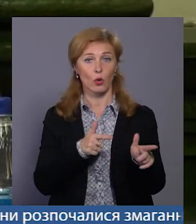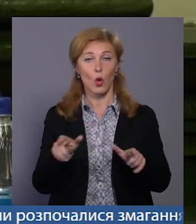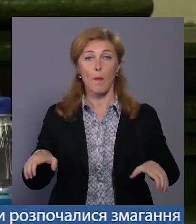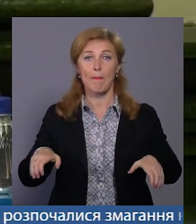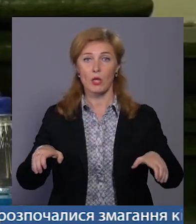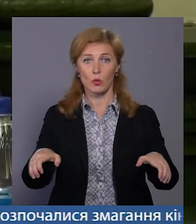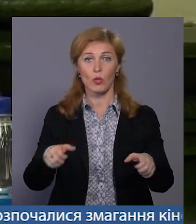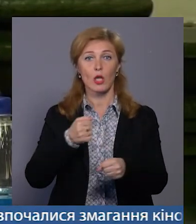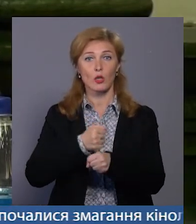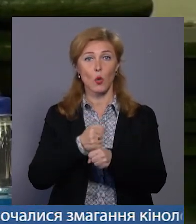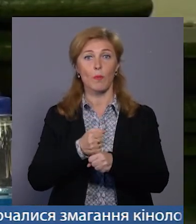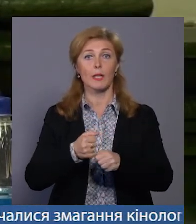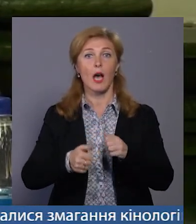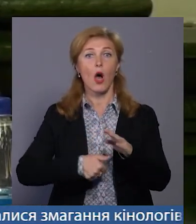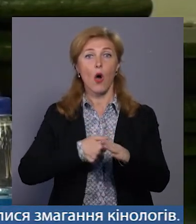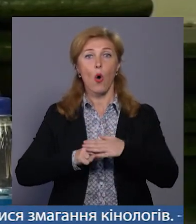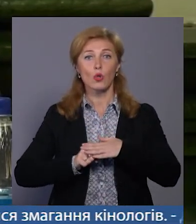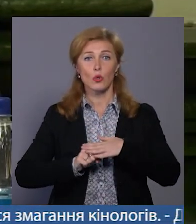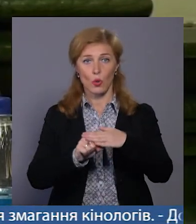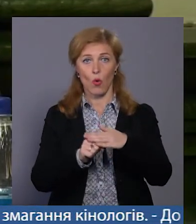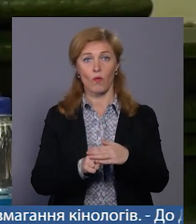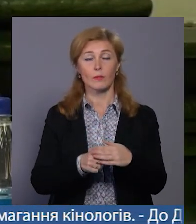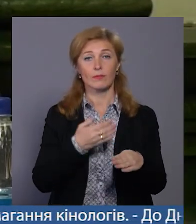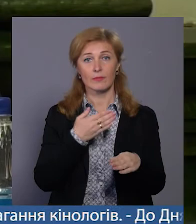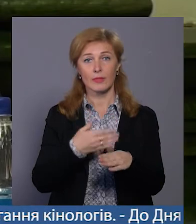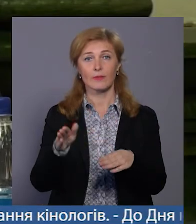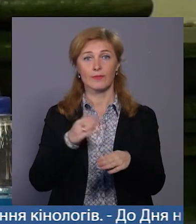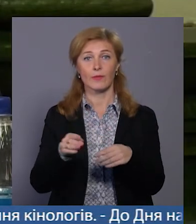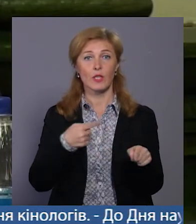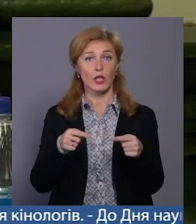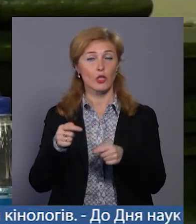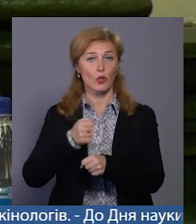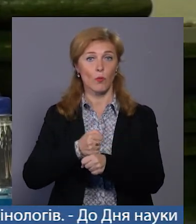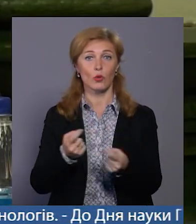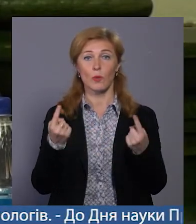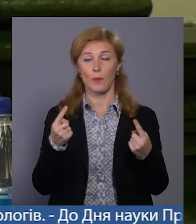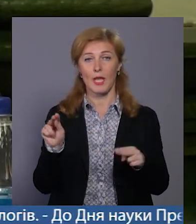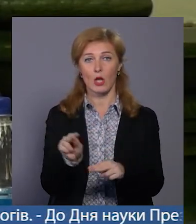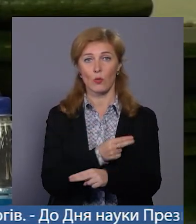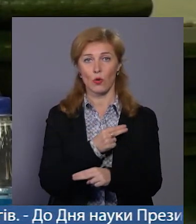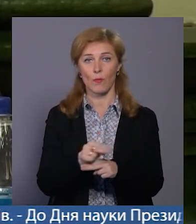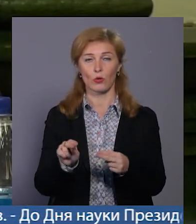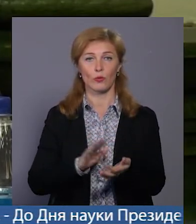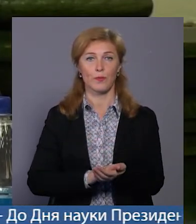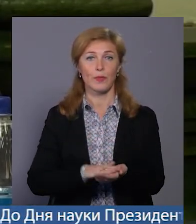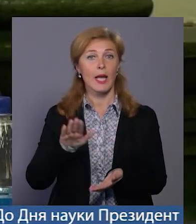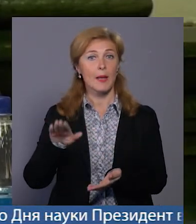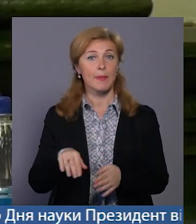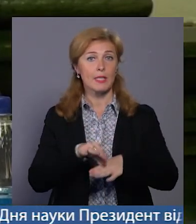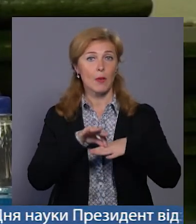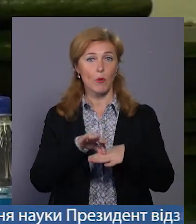зроблена основа. Ну і потрохи всі інші об'єкти по капітальному ремонту після вже